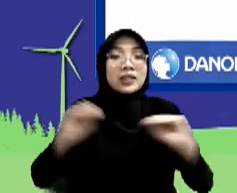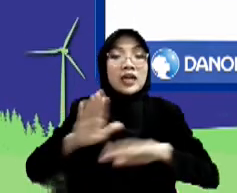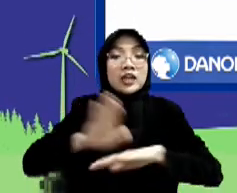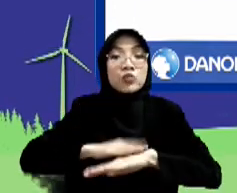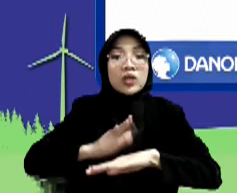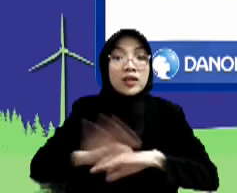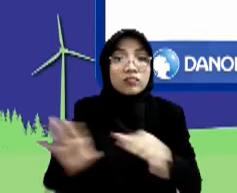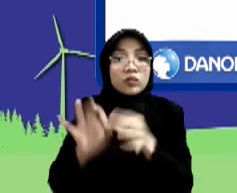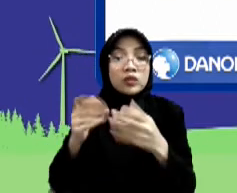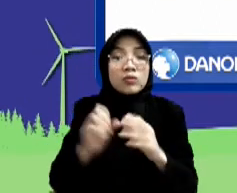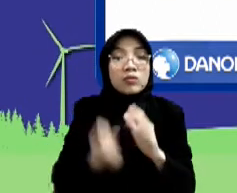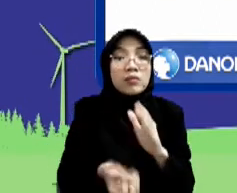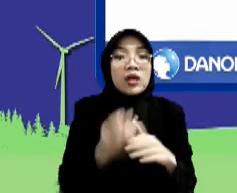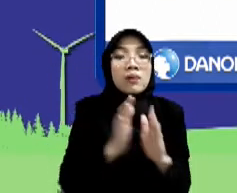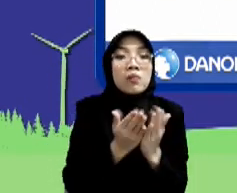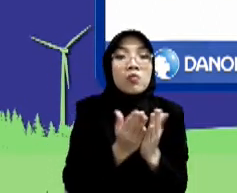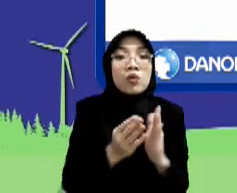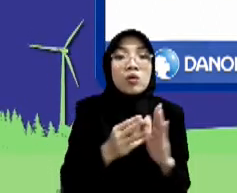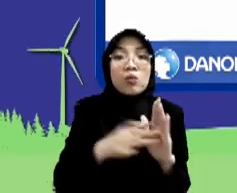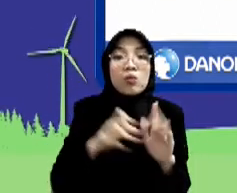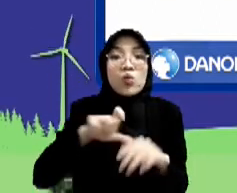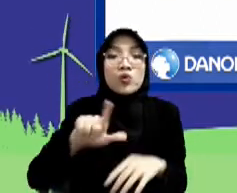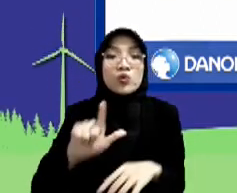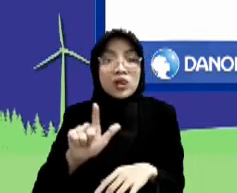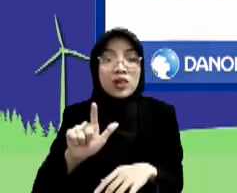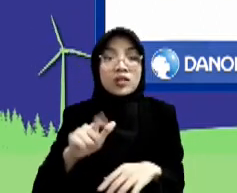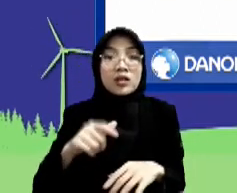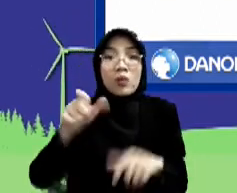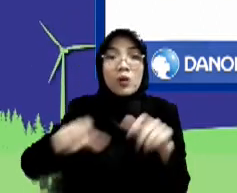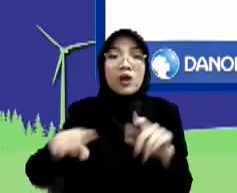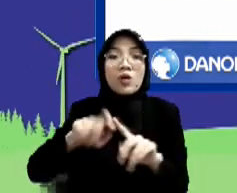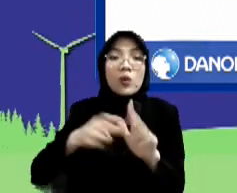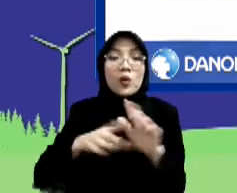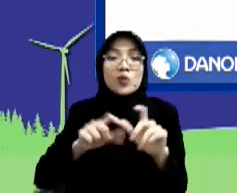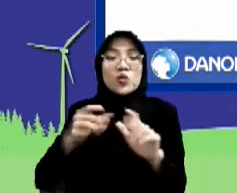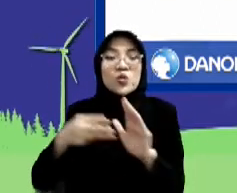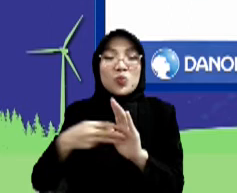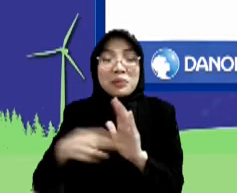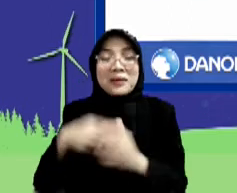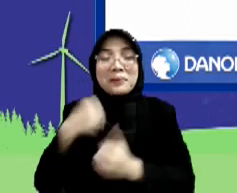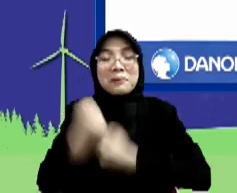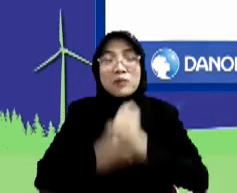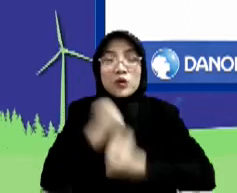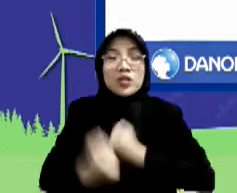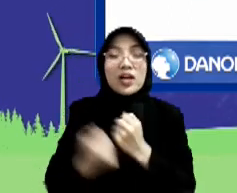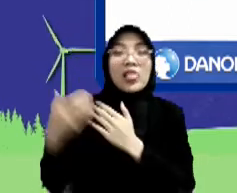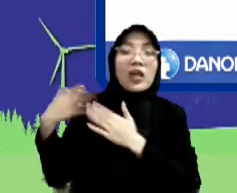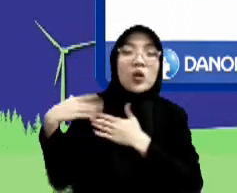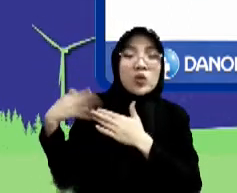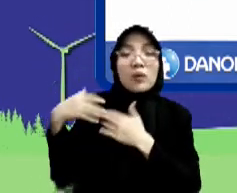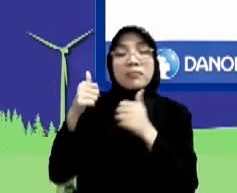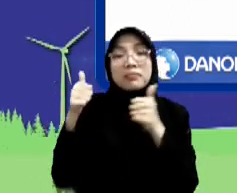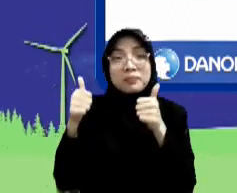juga kita mengembangkan modul pembelajaran sama k tanggung jawabu sehingga konsumen itu benar-benar ee berusaha untuk apa namanya bertanggung jawab atas